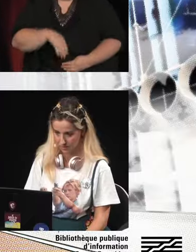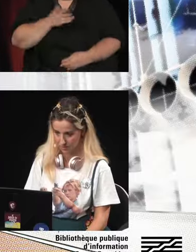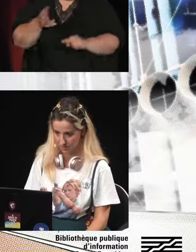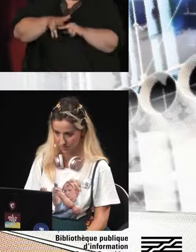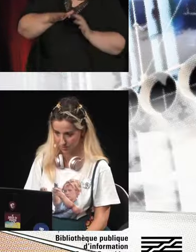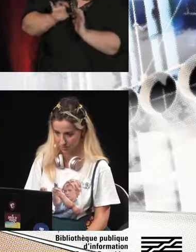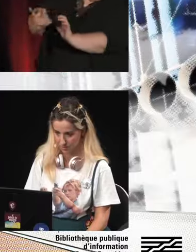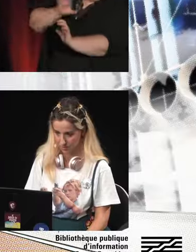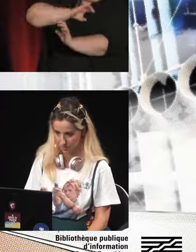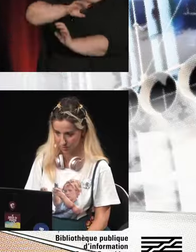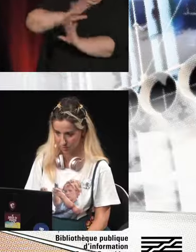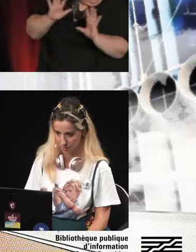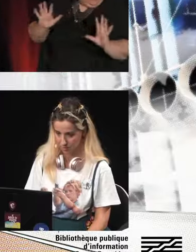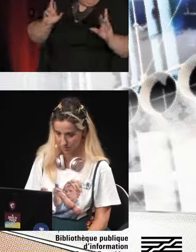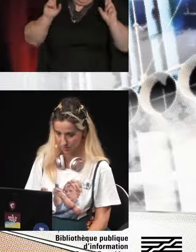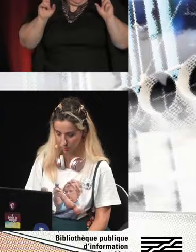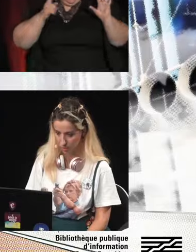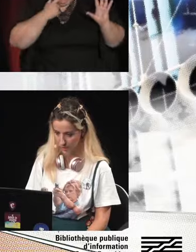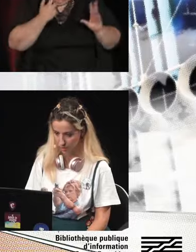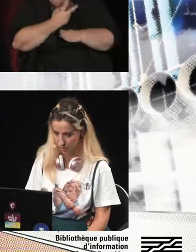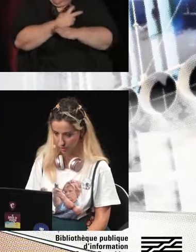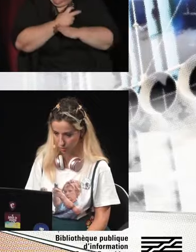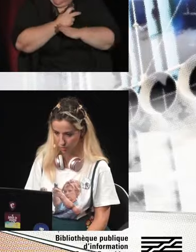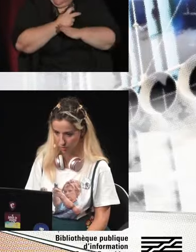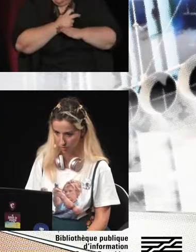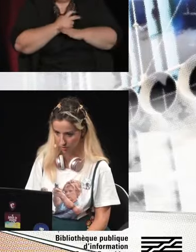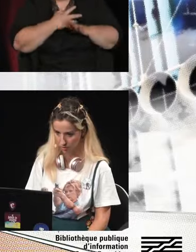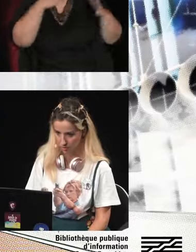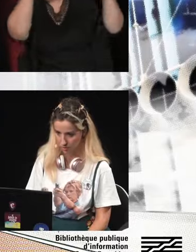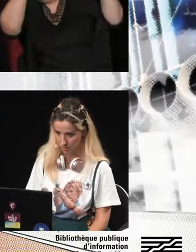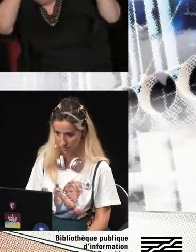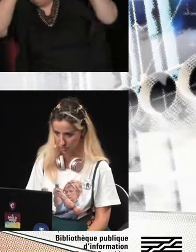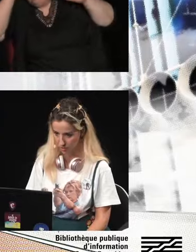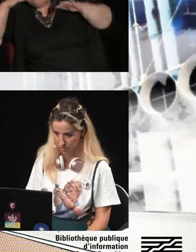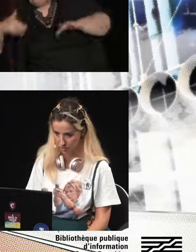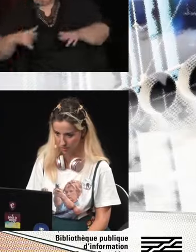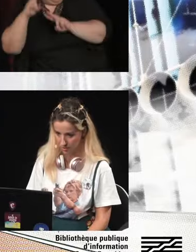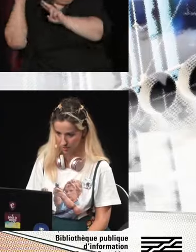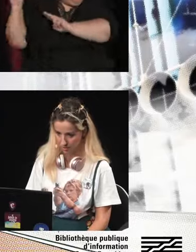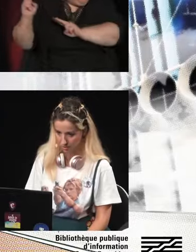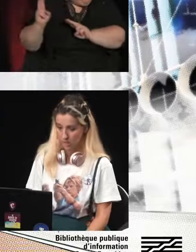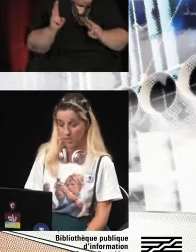que... Tout ça est fort dangereux. Donc la météo est dangereuse, le vent...